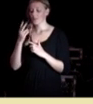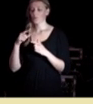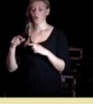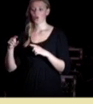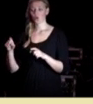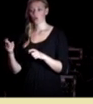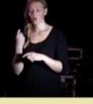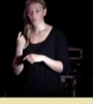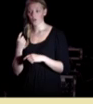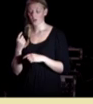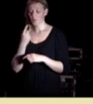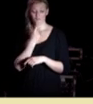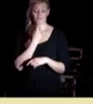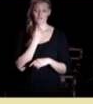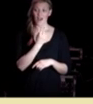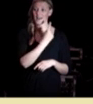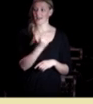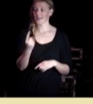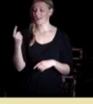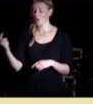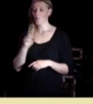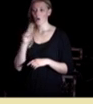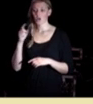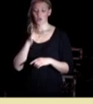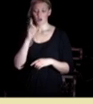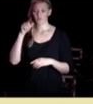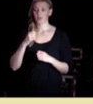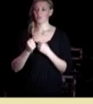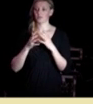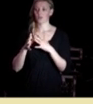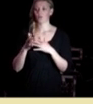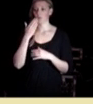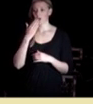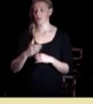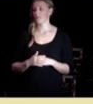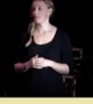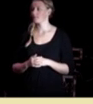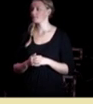den enkelte, og bare da kan vi få det til på en god måte.